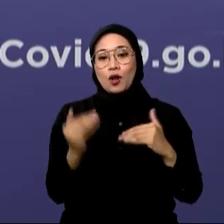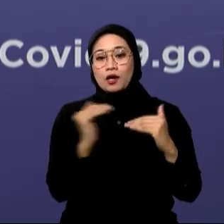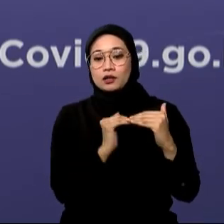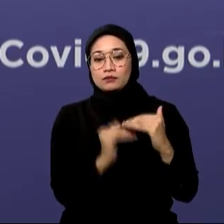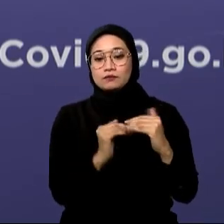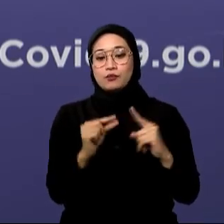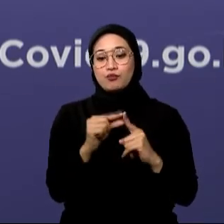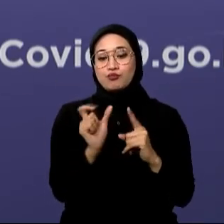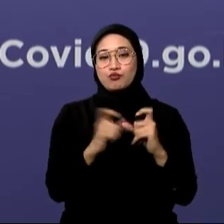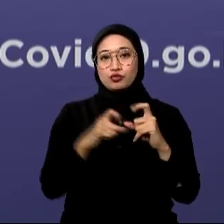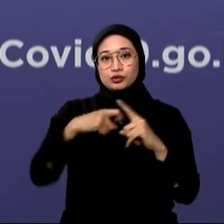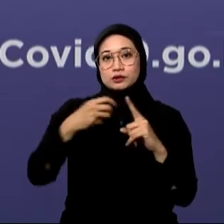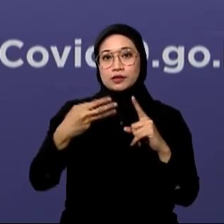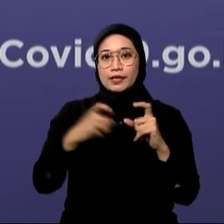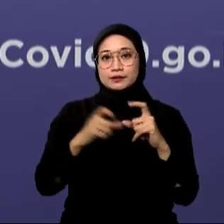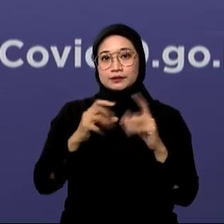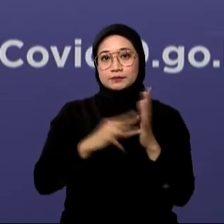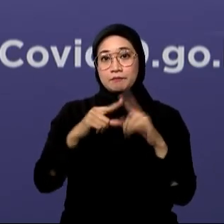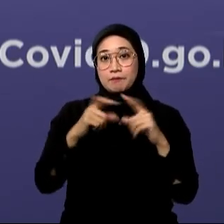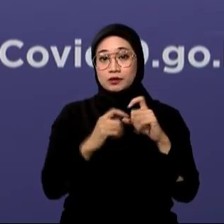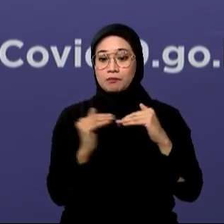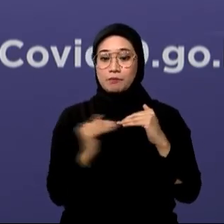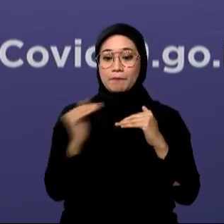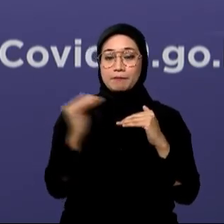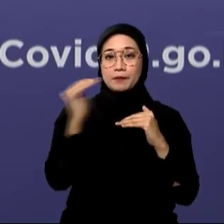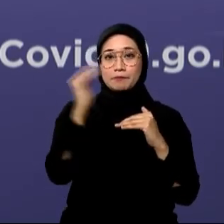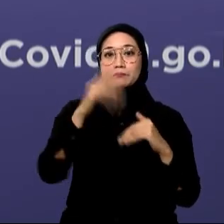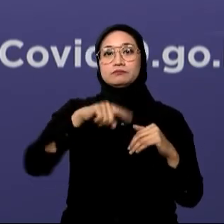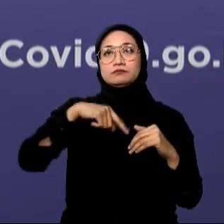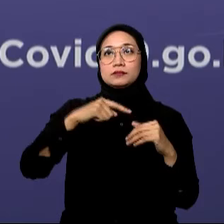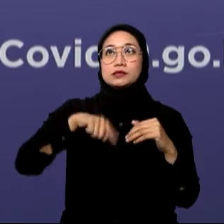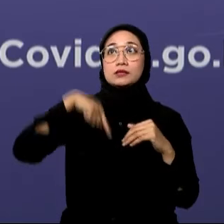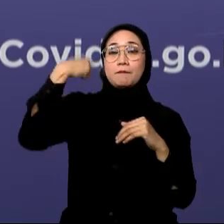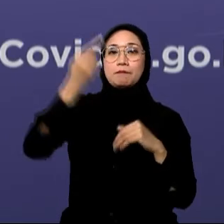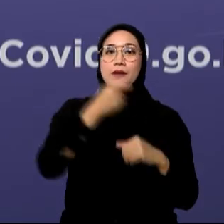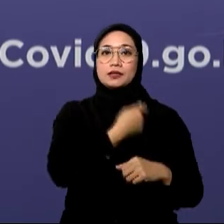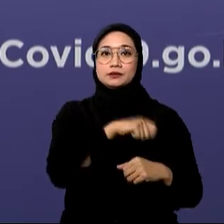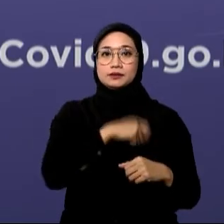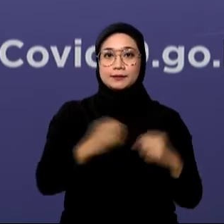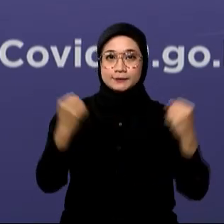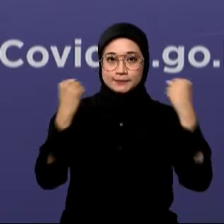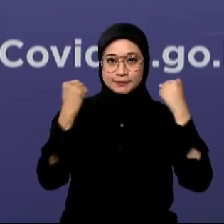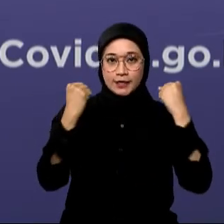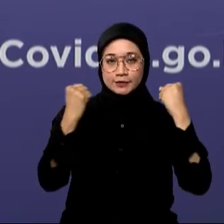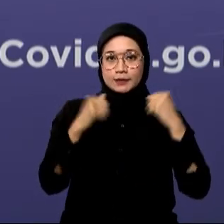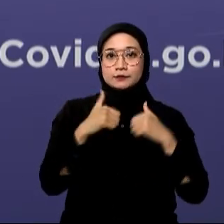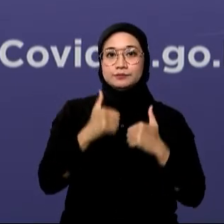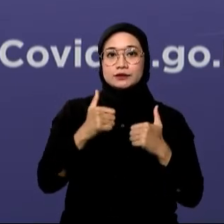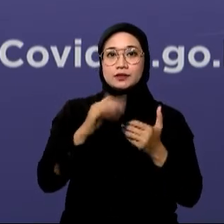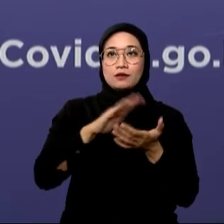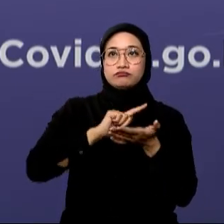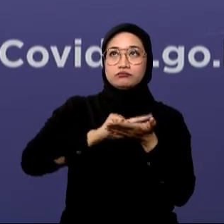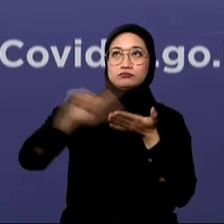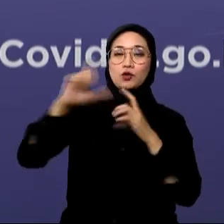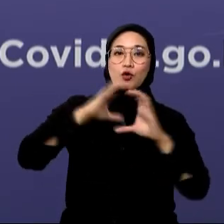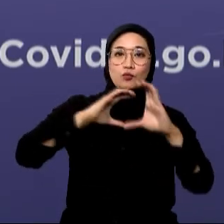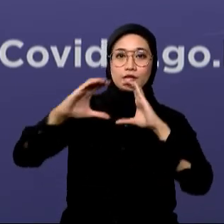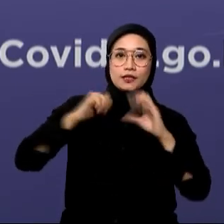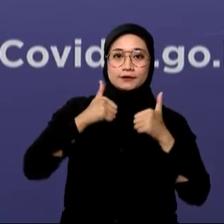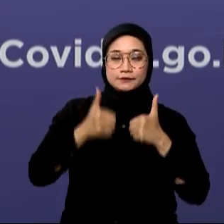dengan tingkat Kementerian Kesehatan. Ini yang menjadi ketentuan yang kita gunakan di masa-masa yang akan